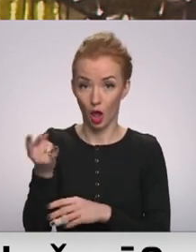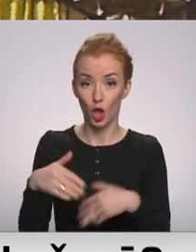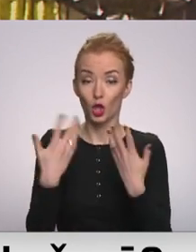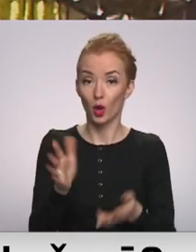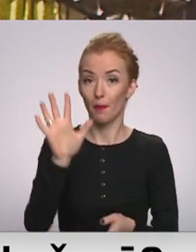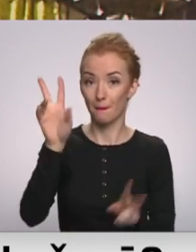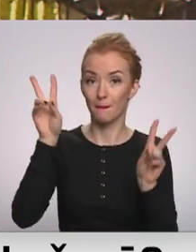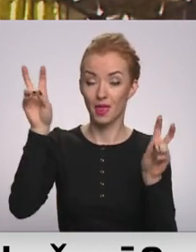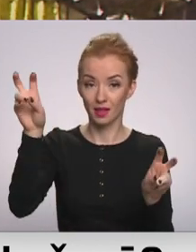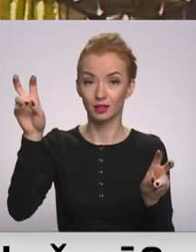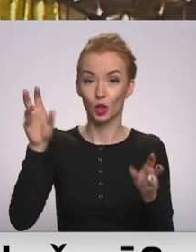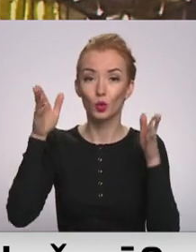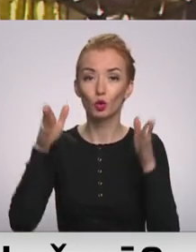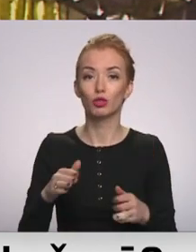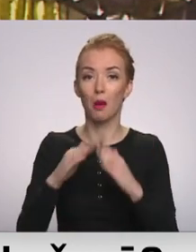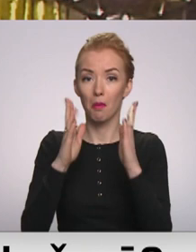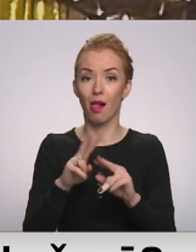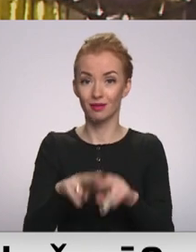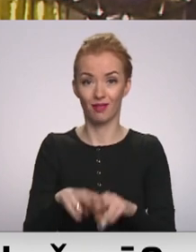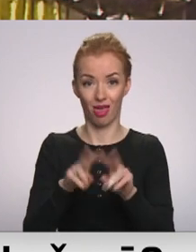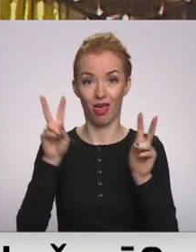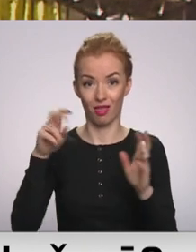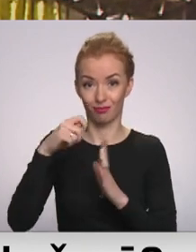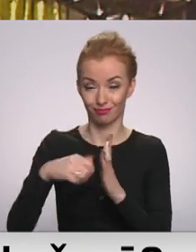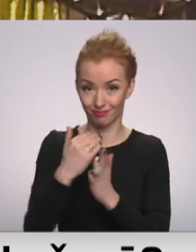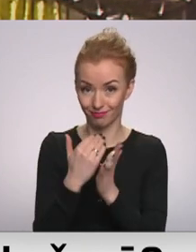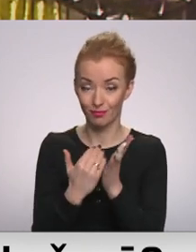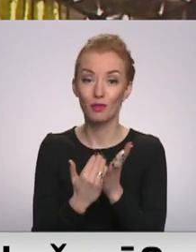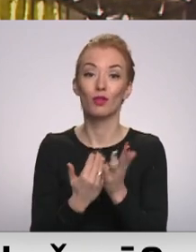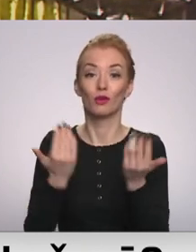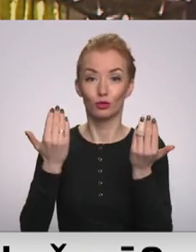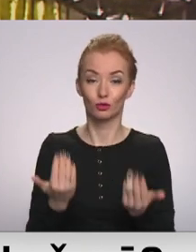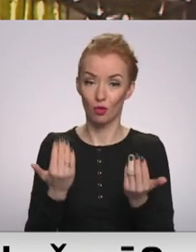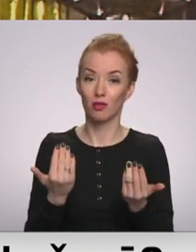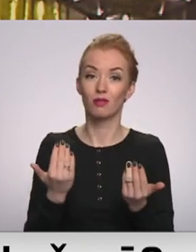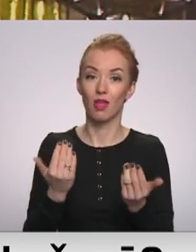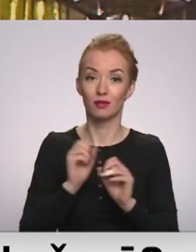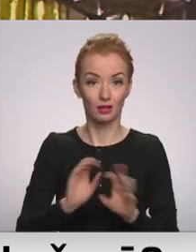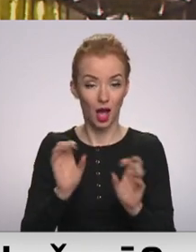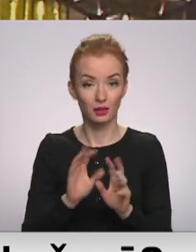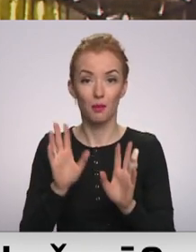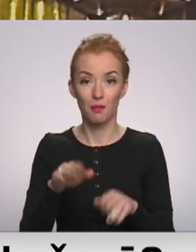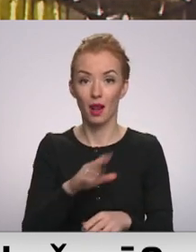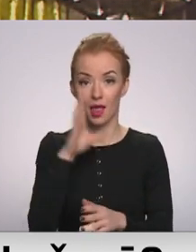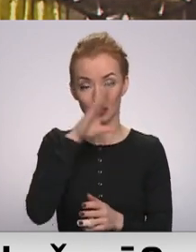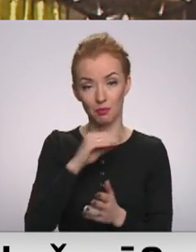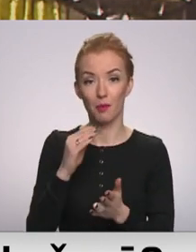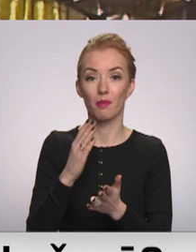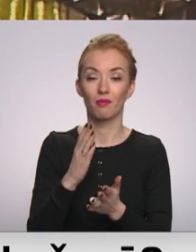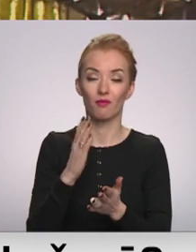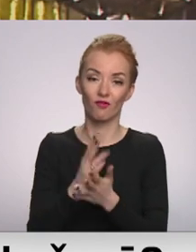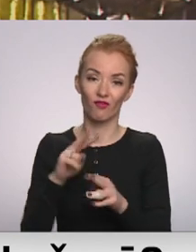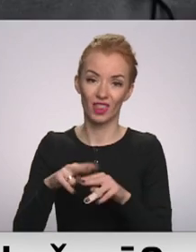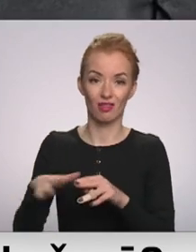sižetu sēriju mūžīgā mājasēde. Šodien kolēģi no Latvijas radio Paula Dēvica skaidro iespējas vides pieejamības uzlabošanā.